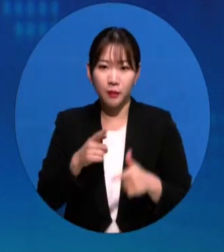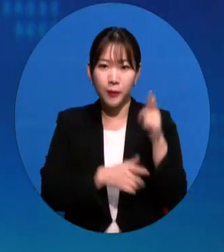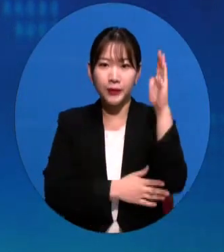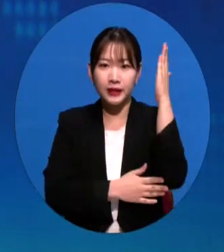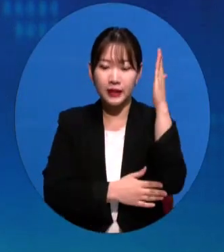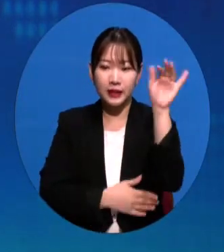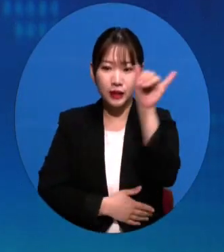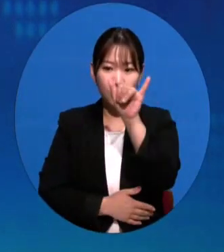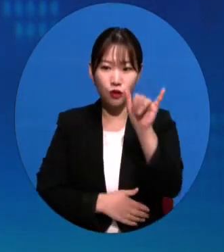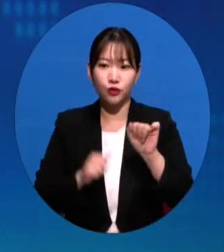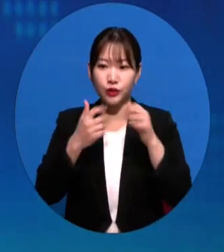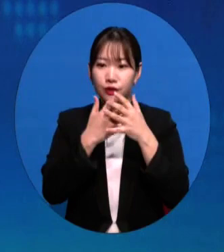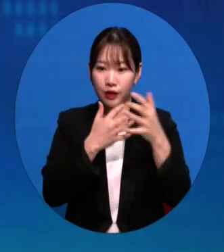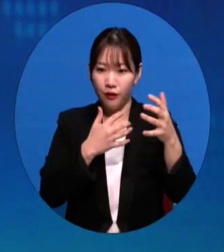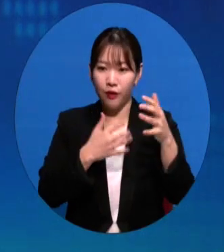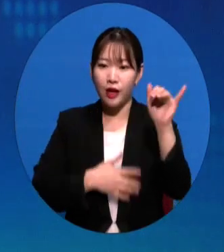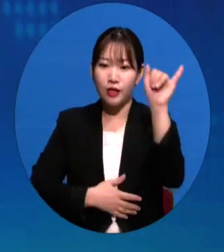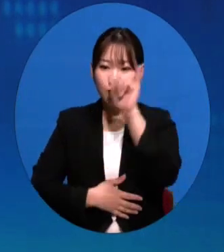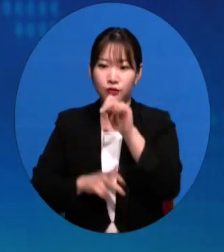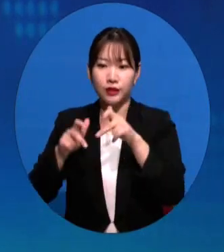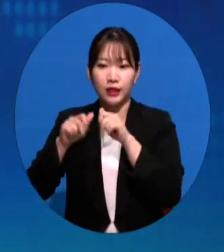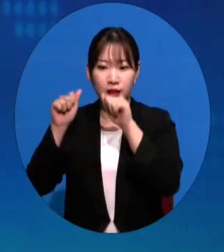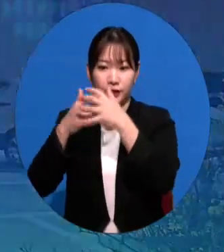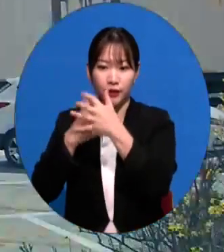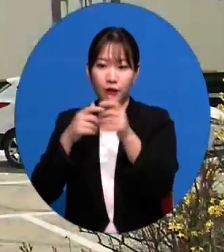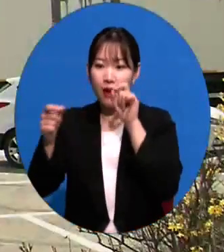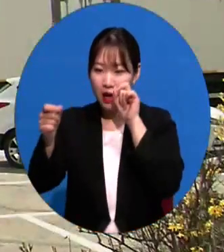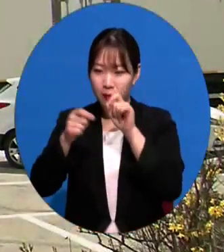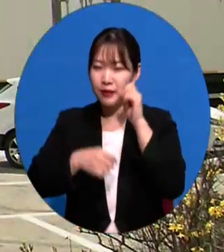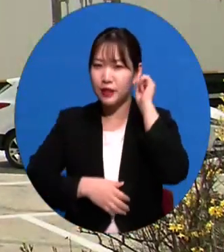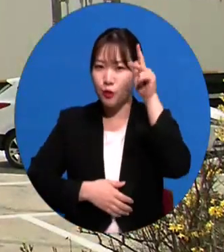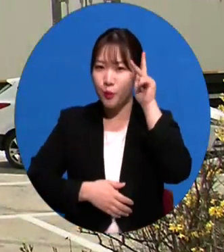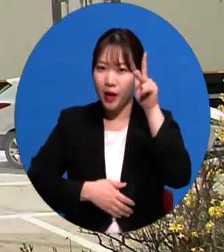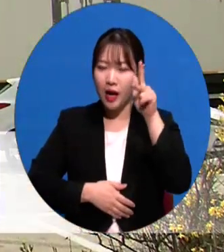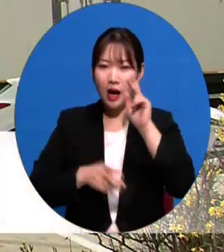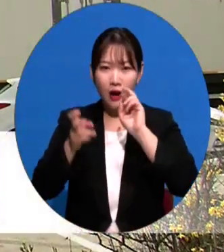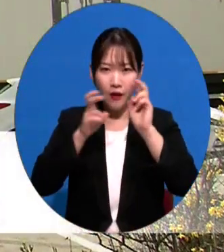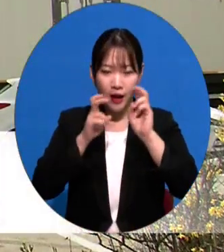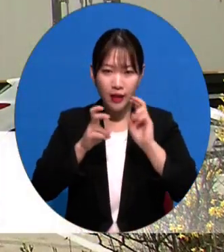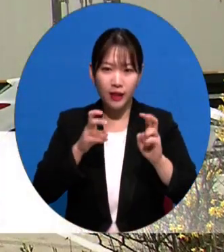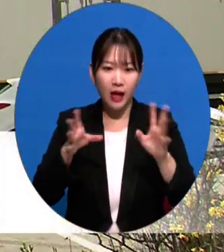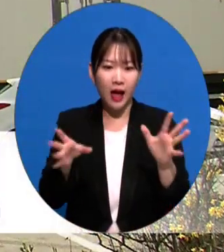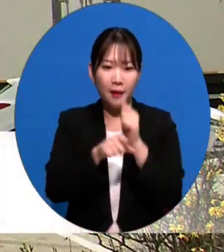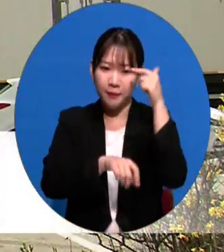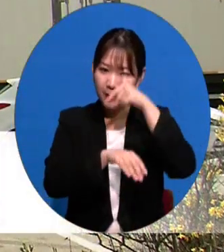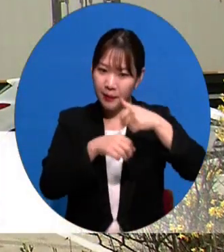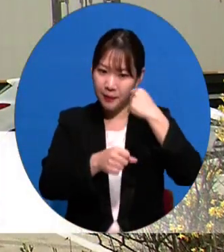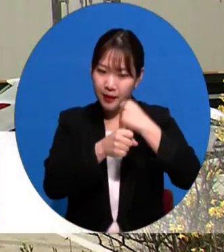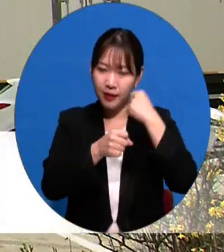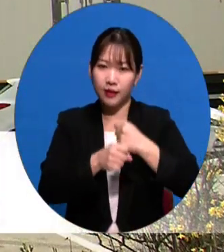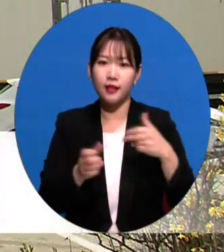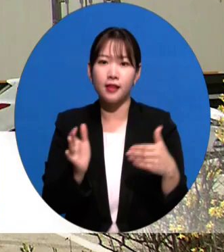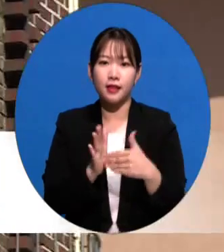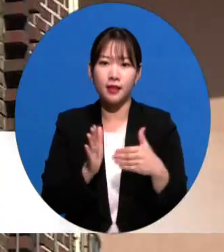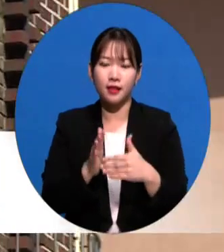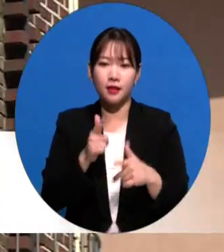목포시가 전국체전과 전국장애인체전을 앞두고 숙박업소 종합대책을 마련했습니다.